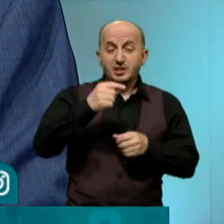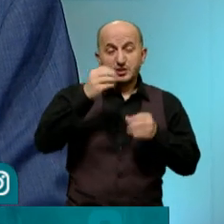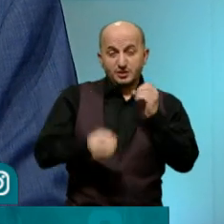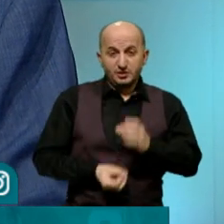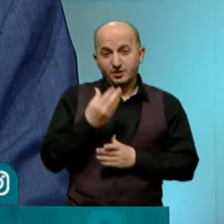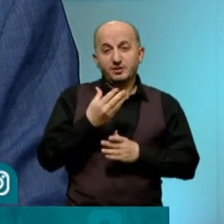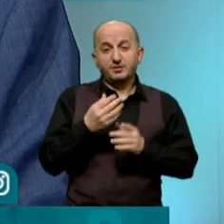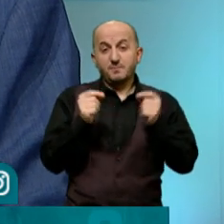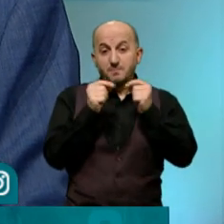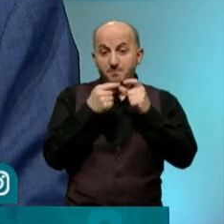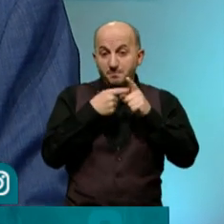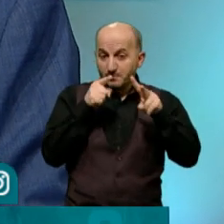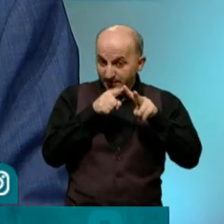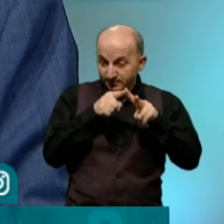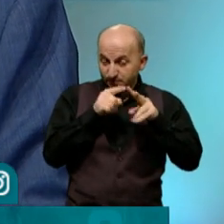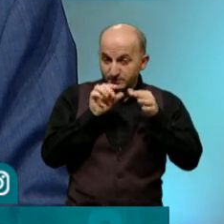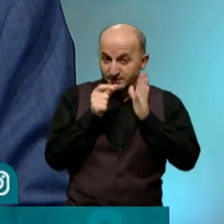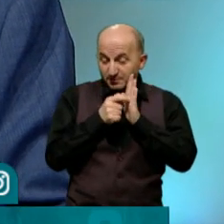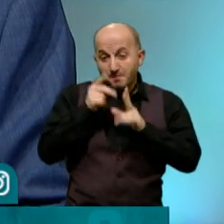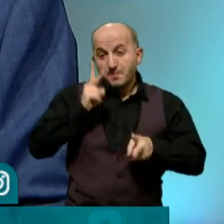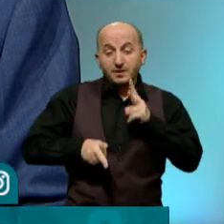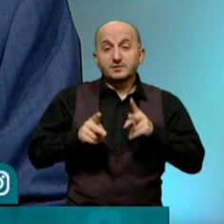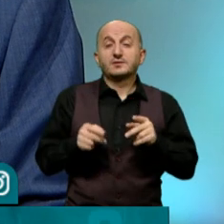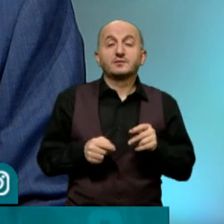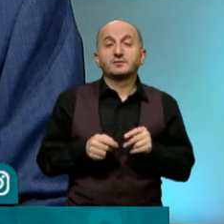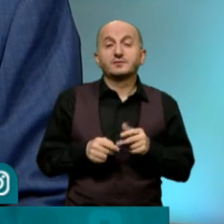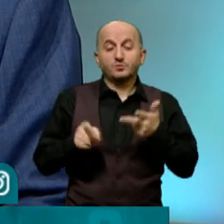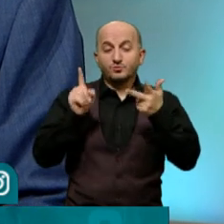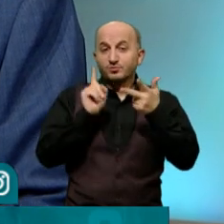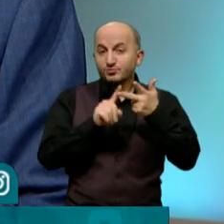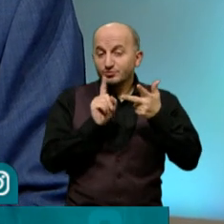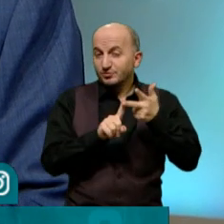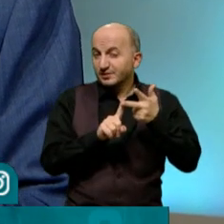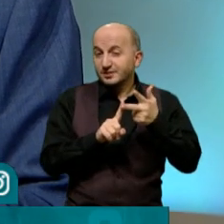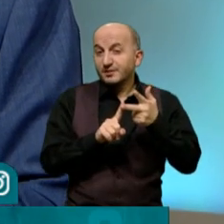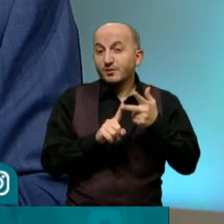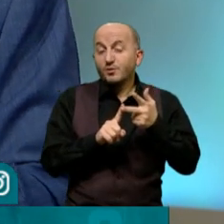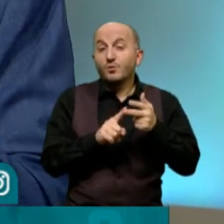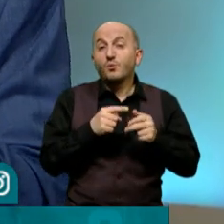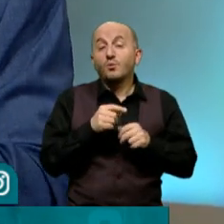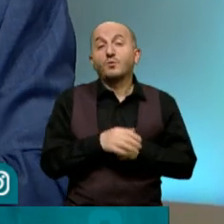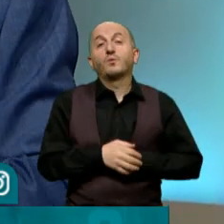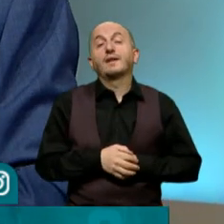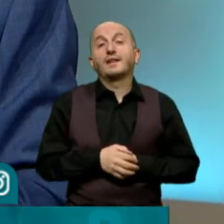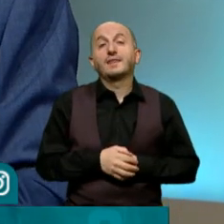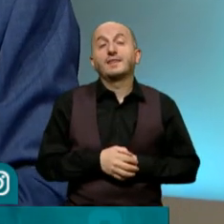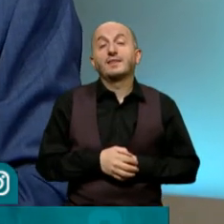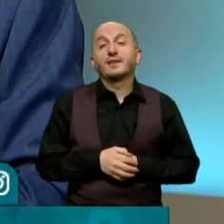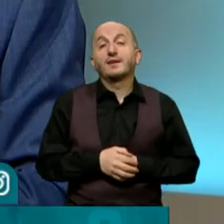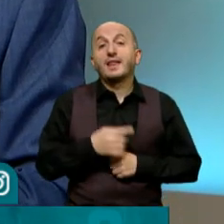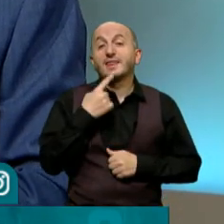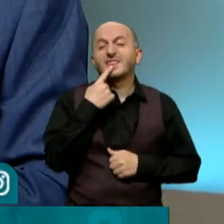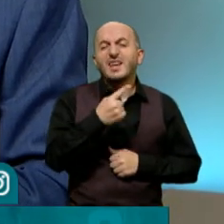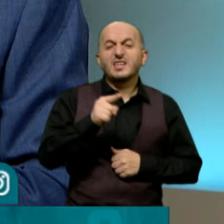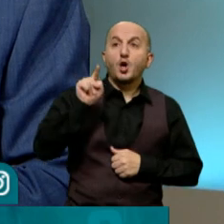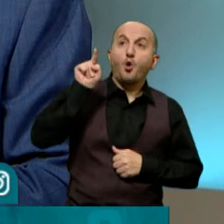burada ben lafını kullanıyor. Bazen üçüncü tekil şahıslar kullanıyor. Mesela قُلْ هُوَ اللّٰهُ اَحَدْ De ki